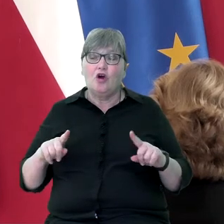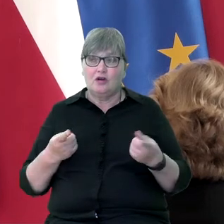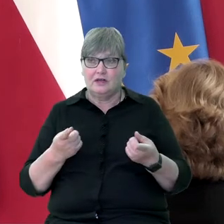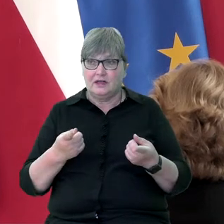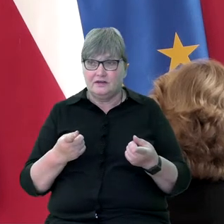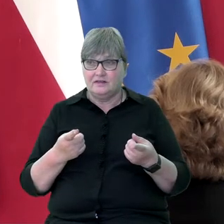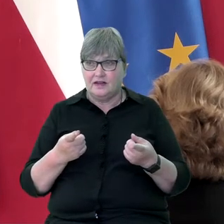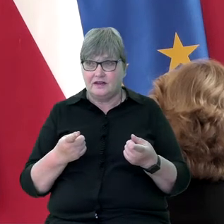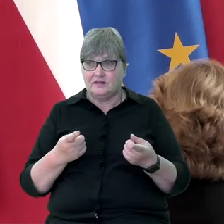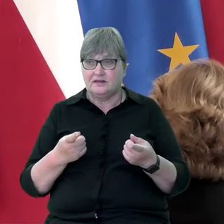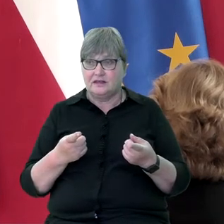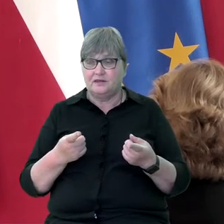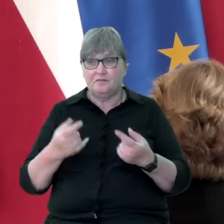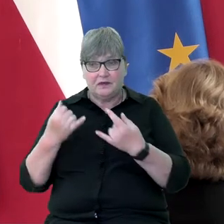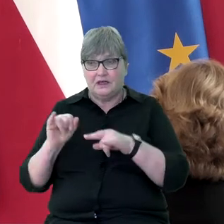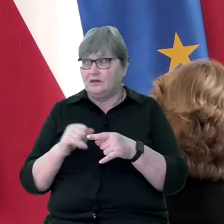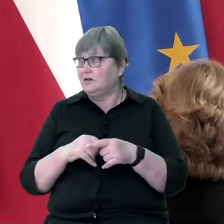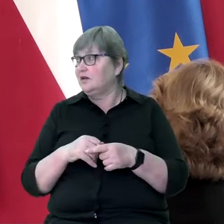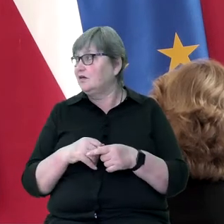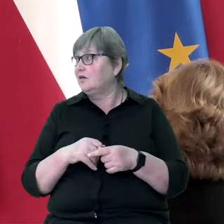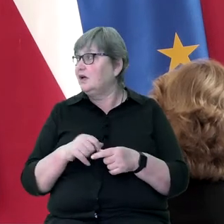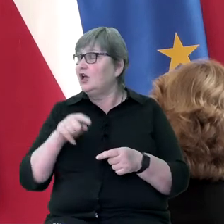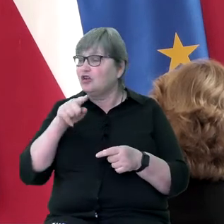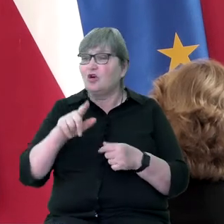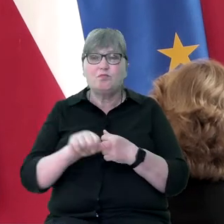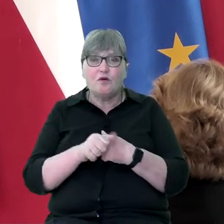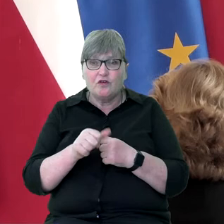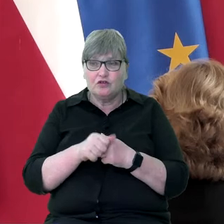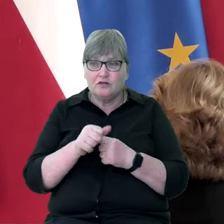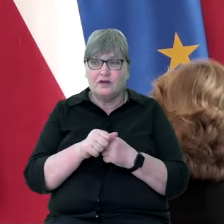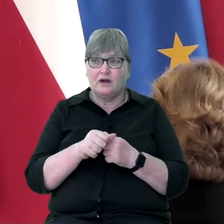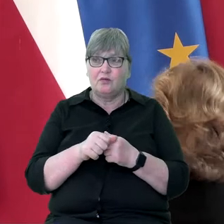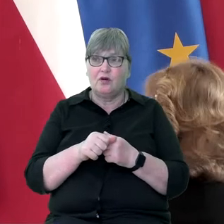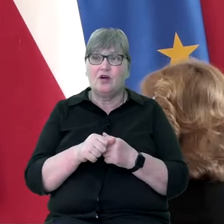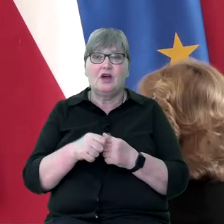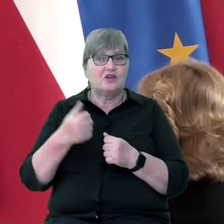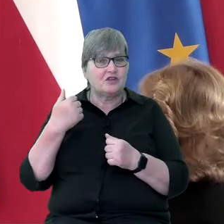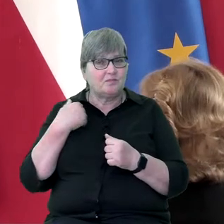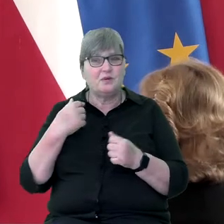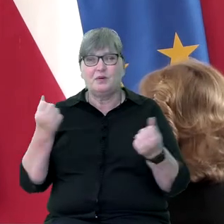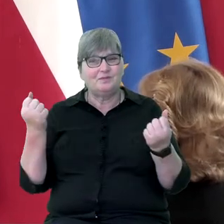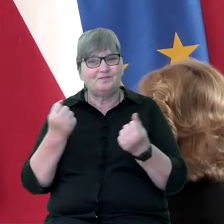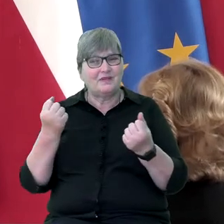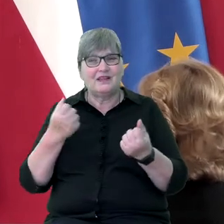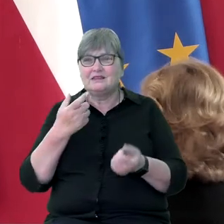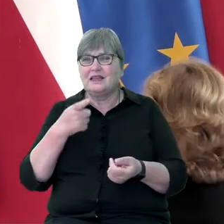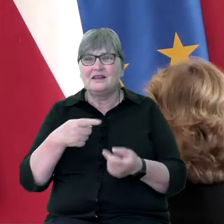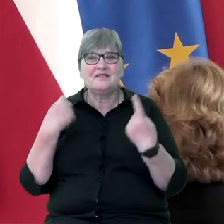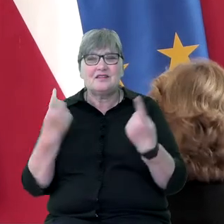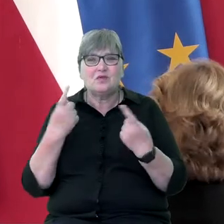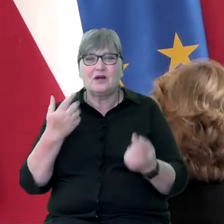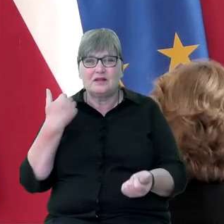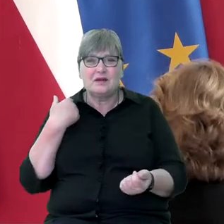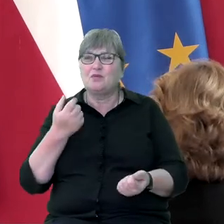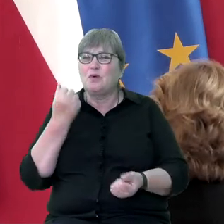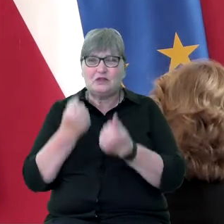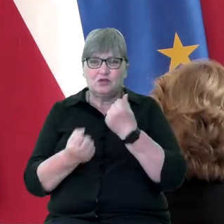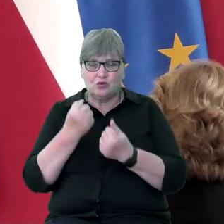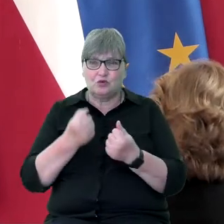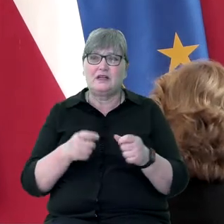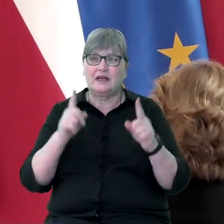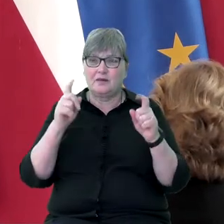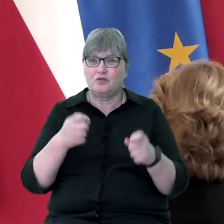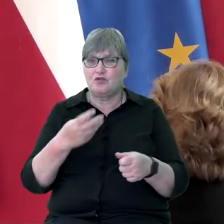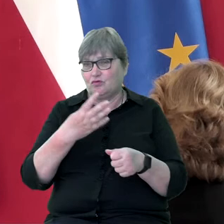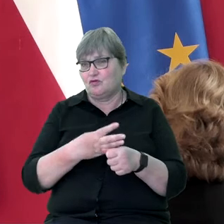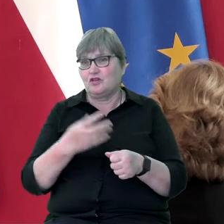państwa podziemnego tworzyło rzeczywiście bardzo duże napięcie i dopiero gdzieś około początku 1943 roku udało